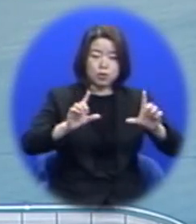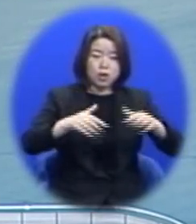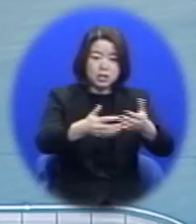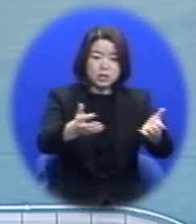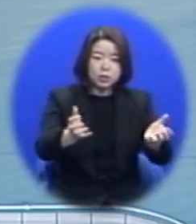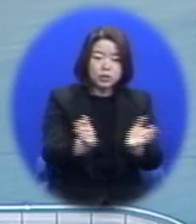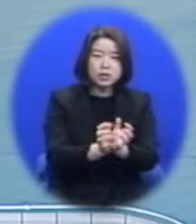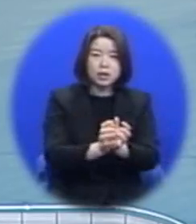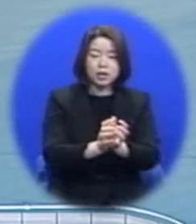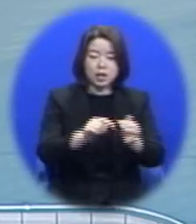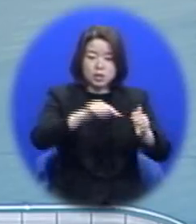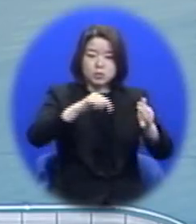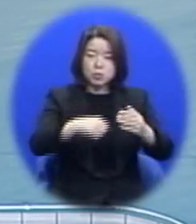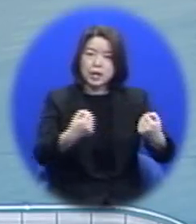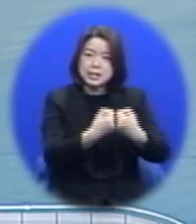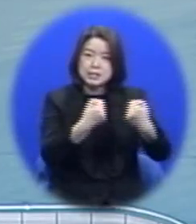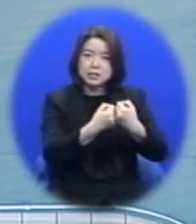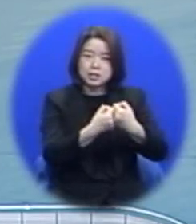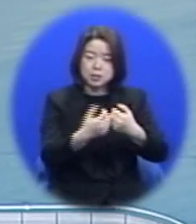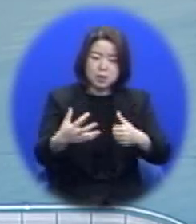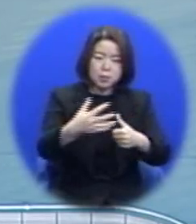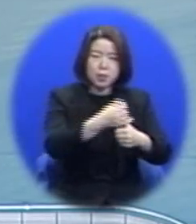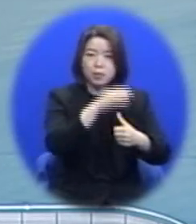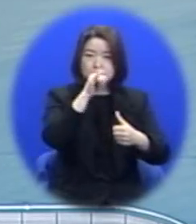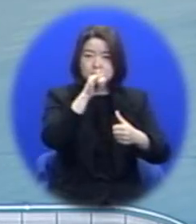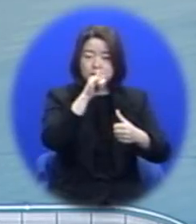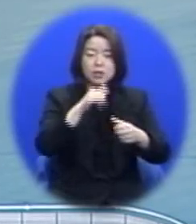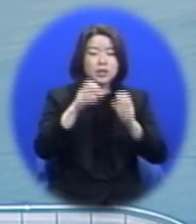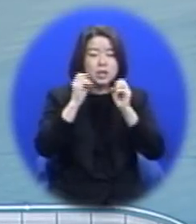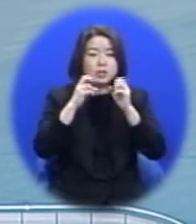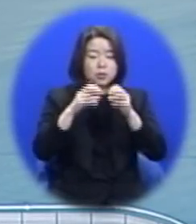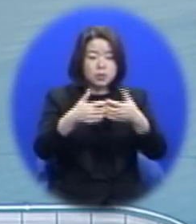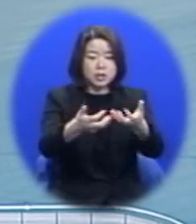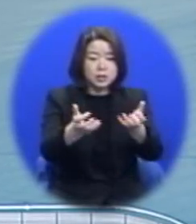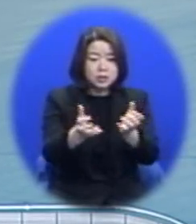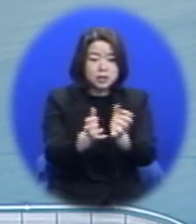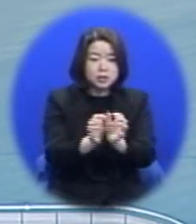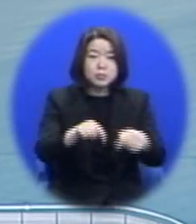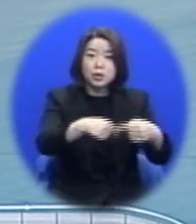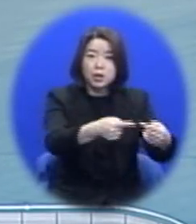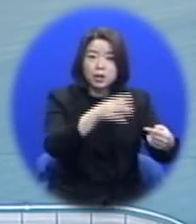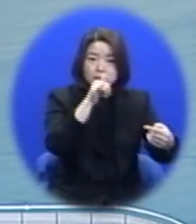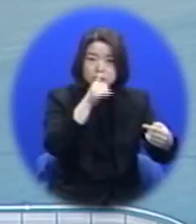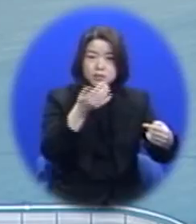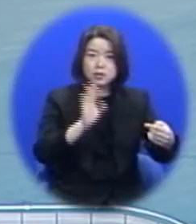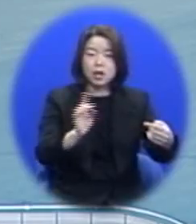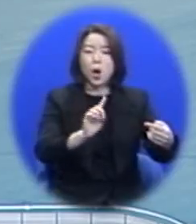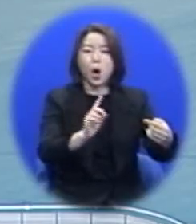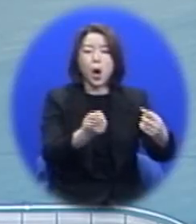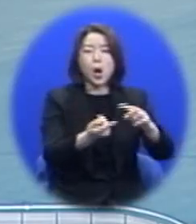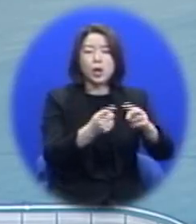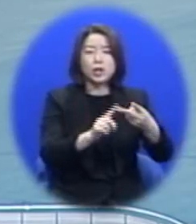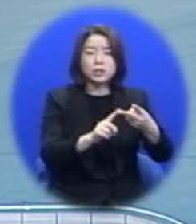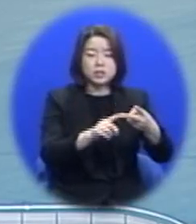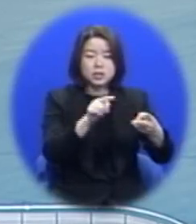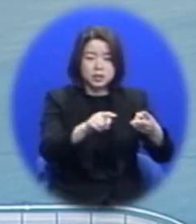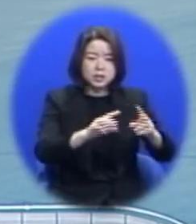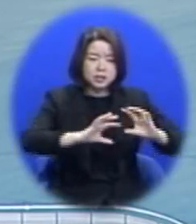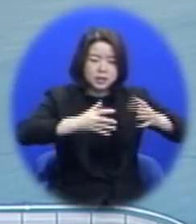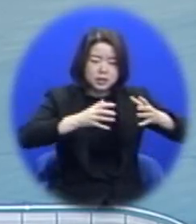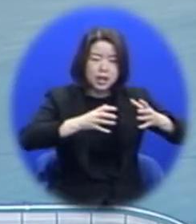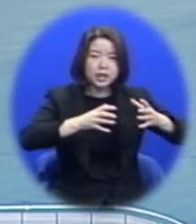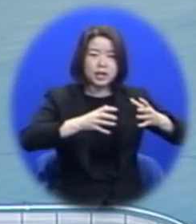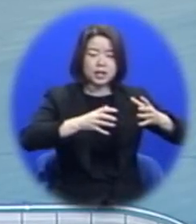사로잡혔습니다. 그곳에 선교사님들 팀이 들어가 있었는데 어떻게 해서든지 그 나라를 지키려고